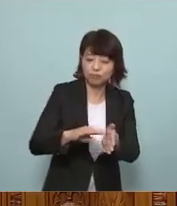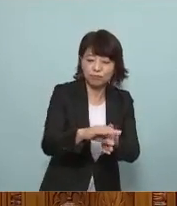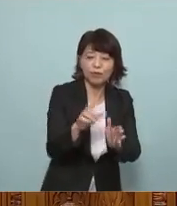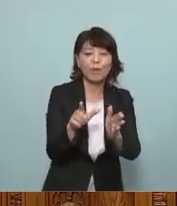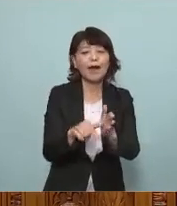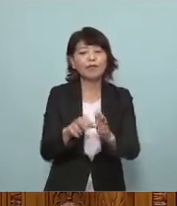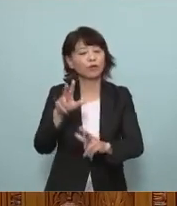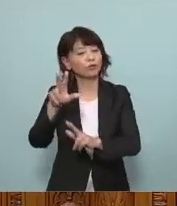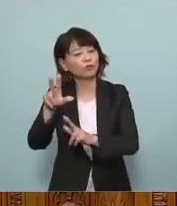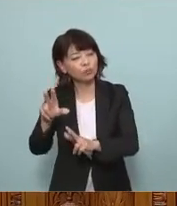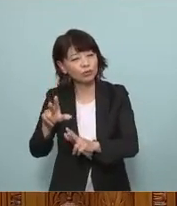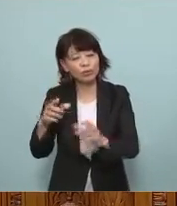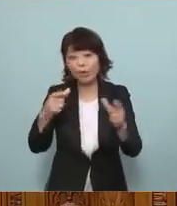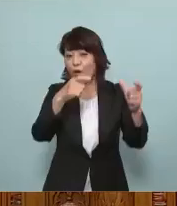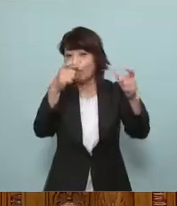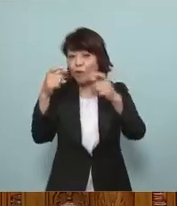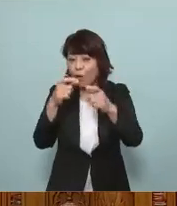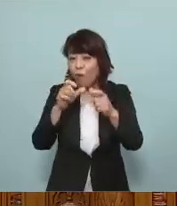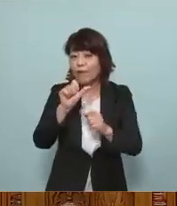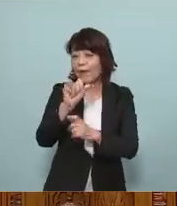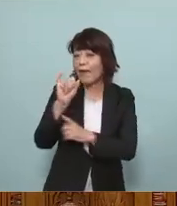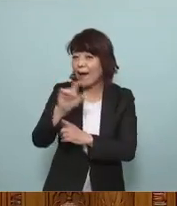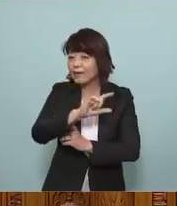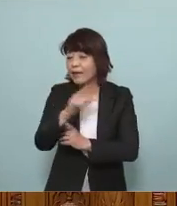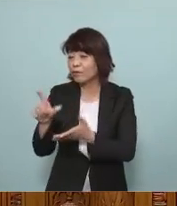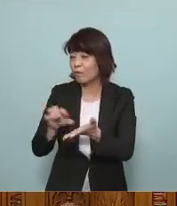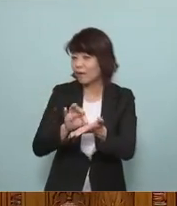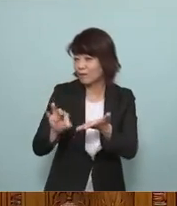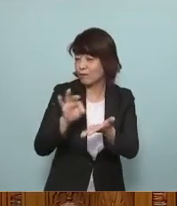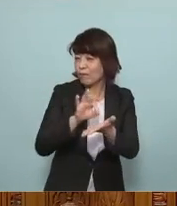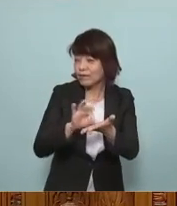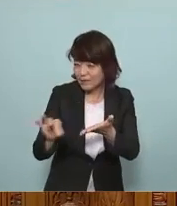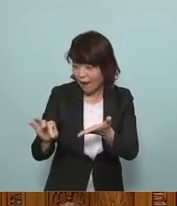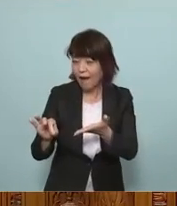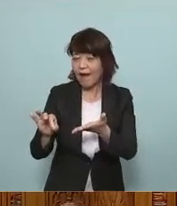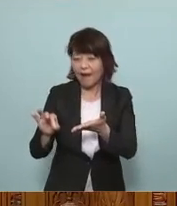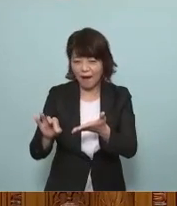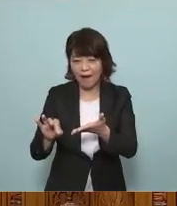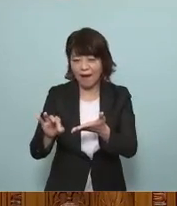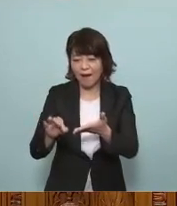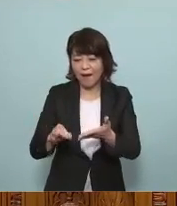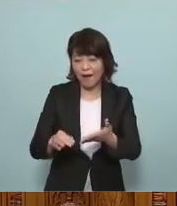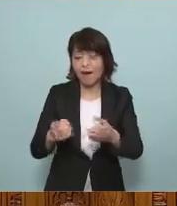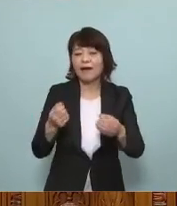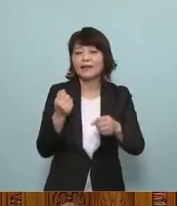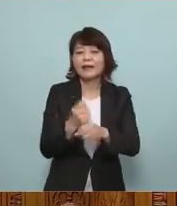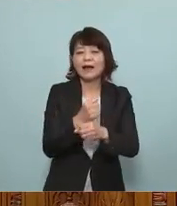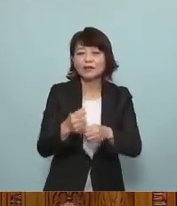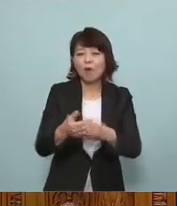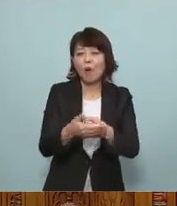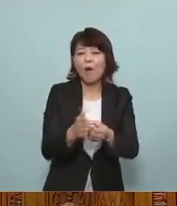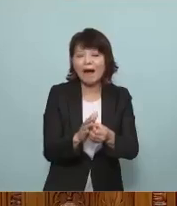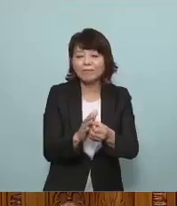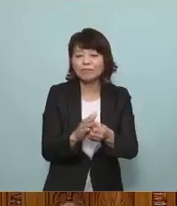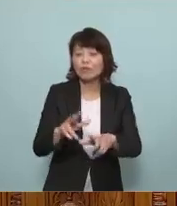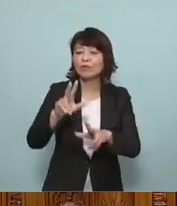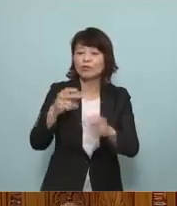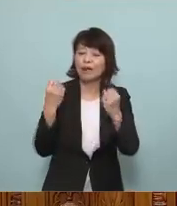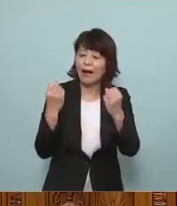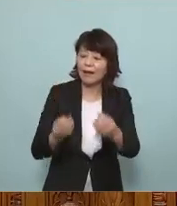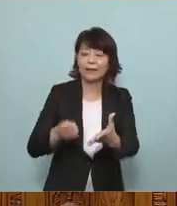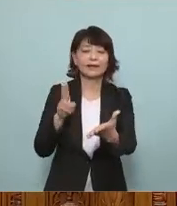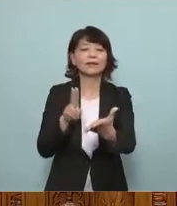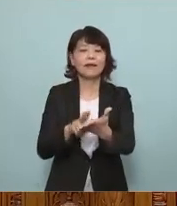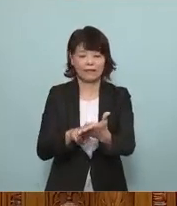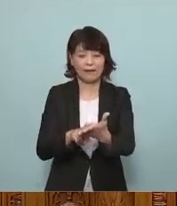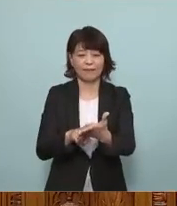ローン、AI などの活用を前提とした産業保安のルールを新たに定めることで、安全を確